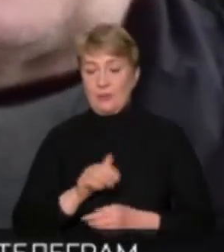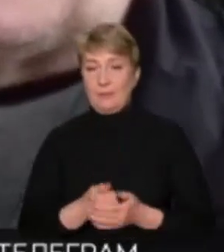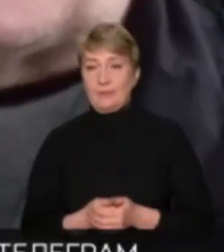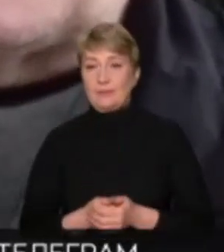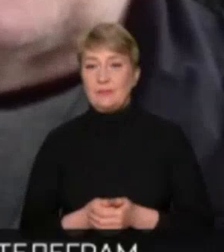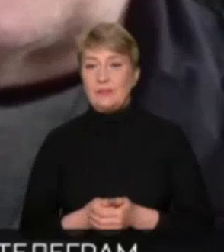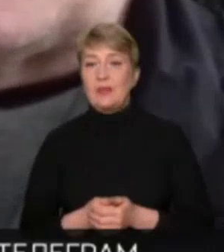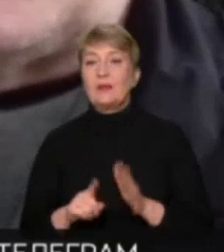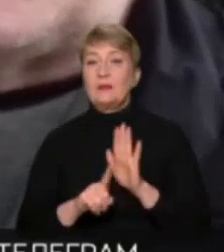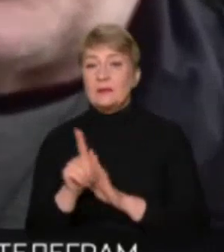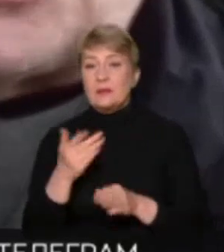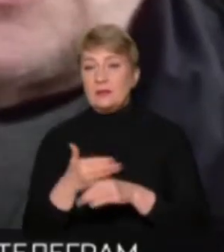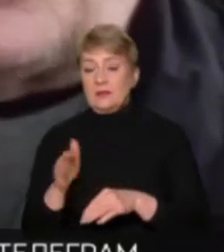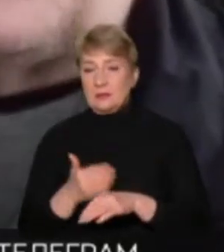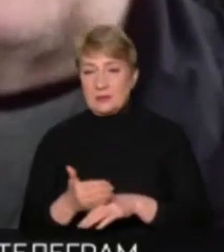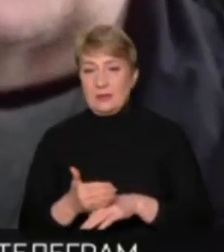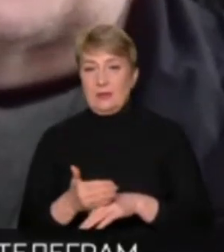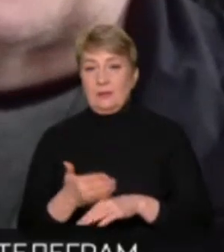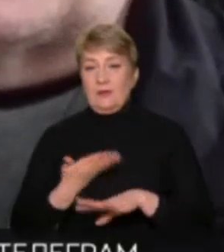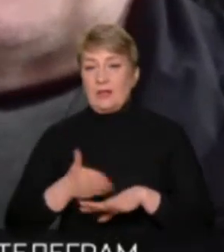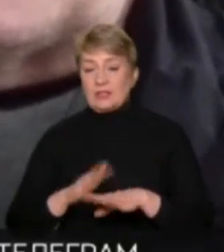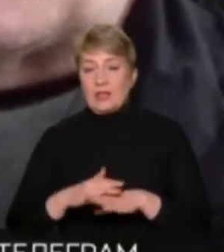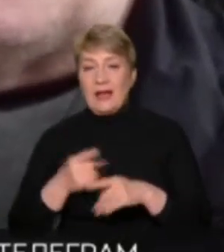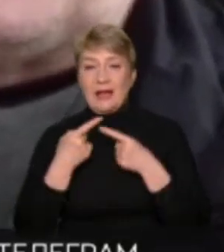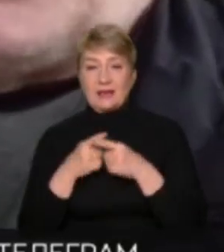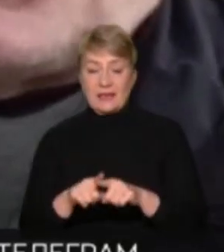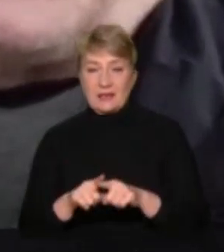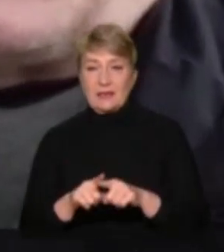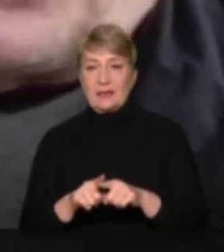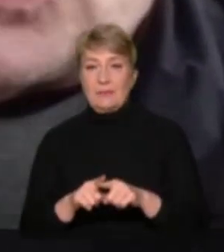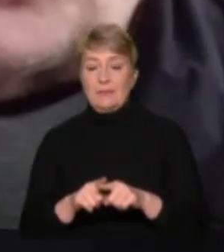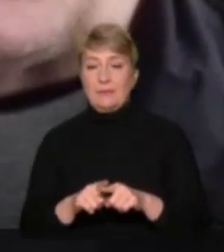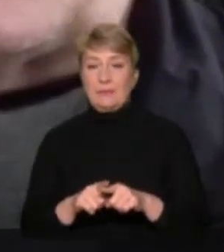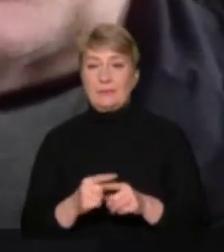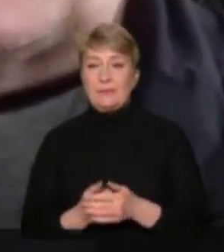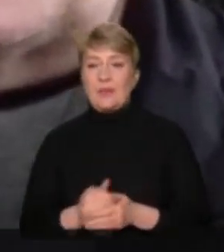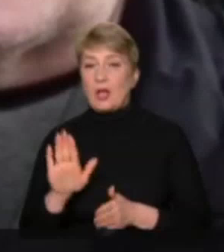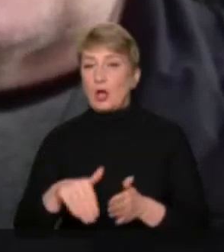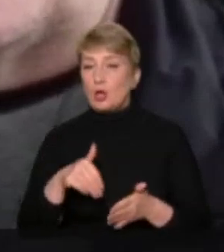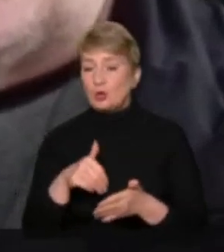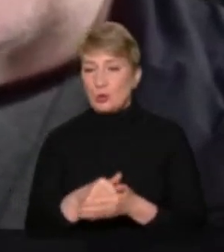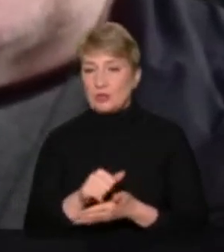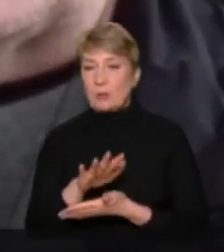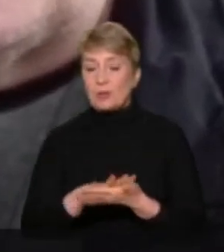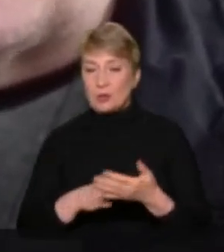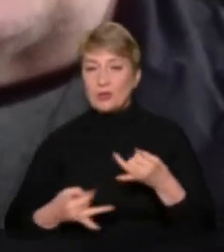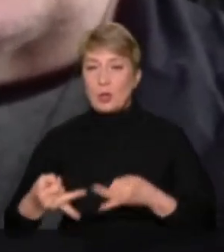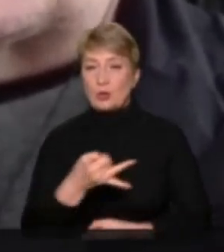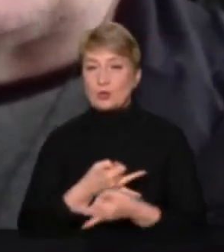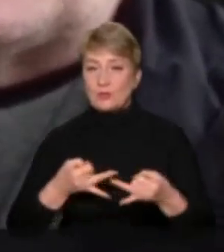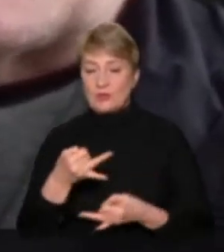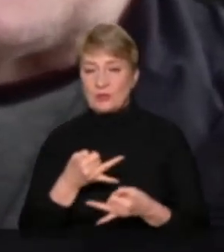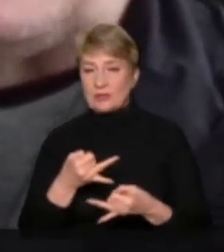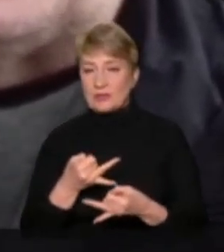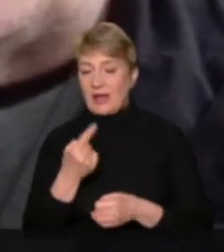пішла потрошечки важка техніка, пішла відносно далекобійна зброя. Але досі продовжується розмова про те, що далекобійна зброя